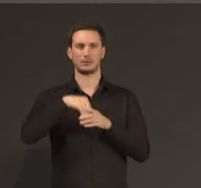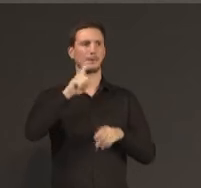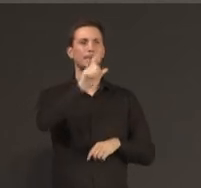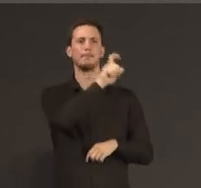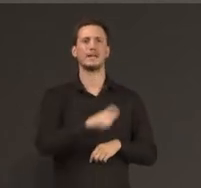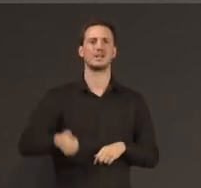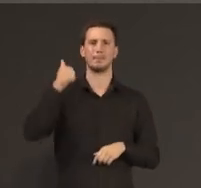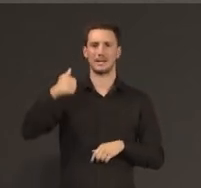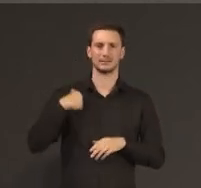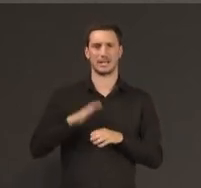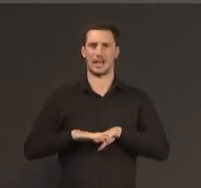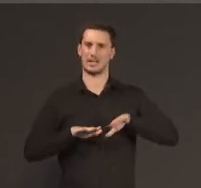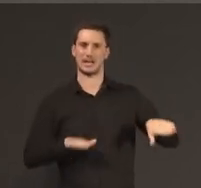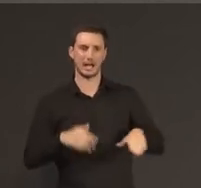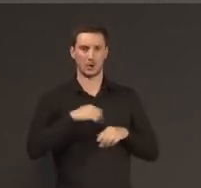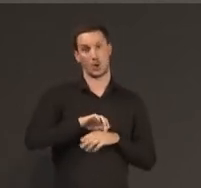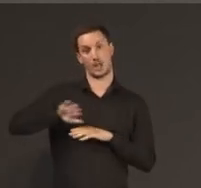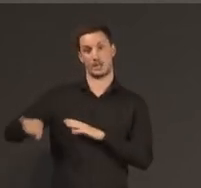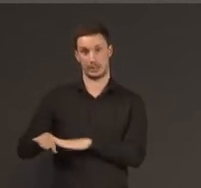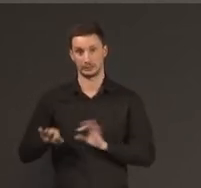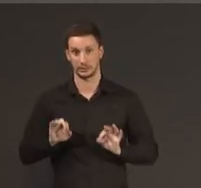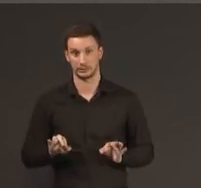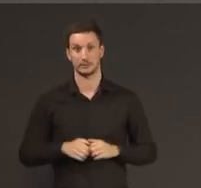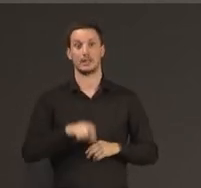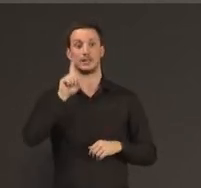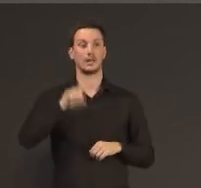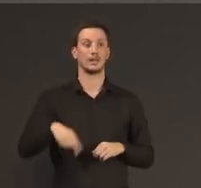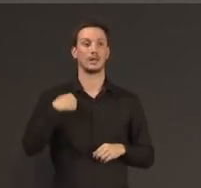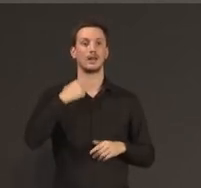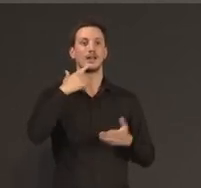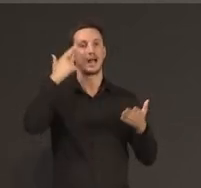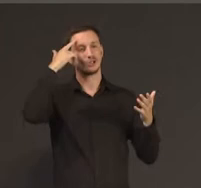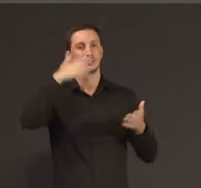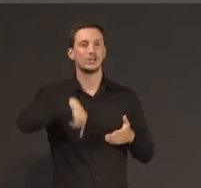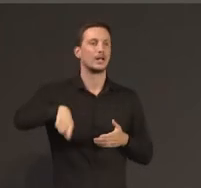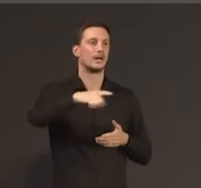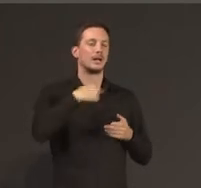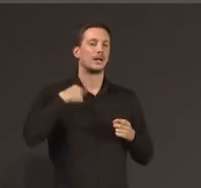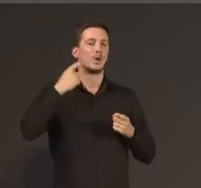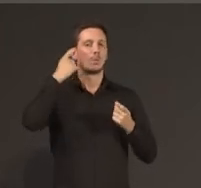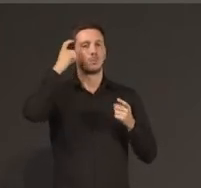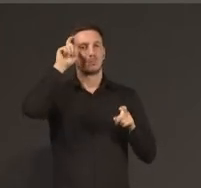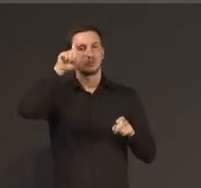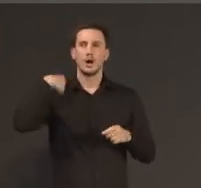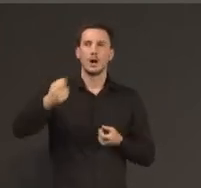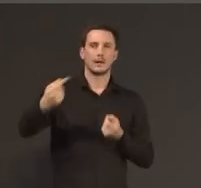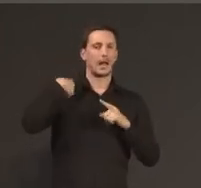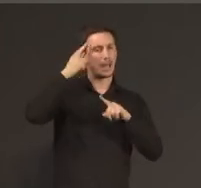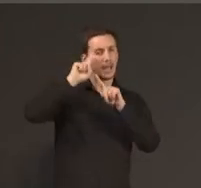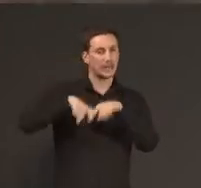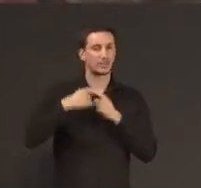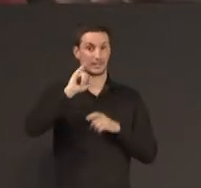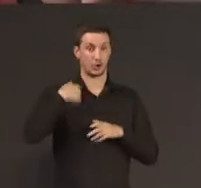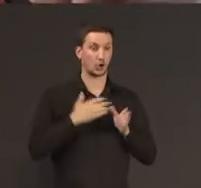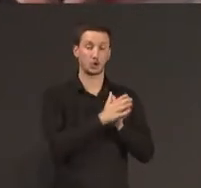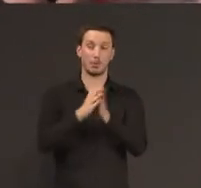teniu a la vostra esquerra, a la vostra dreta. Professorat meravellós amb qui hem après i reflexionat, i companys amb qui